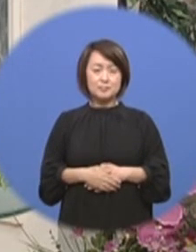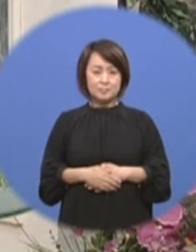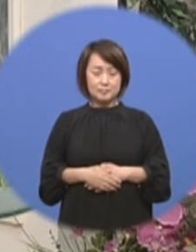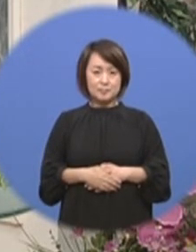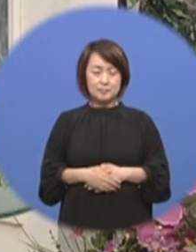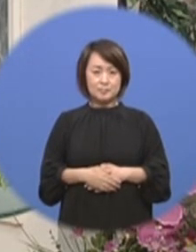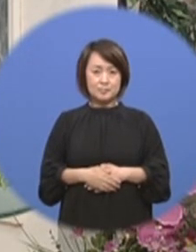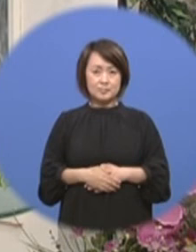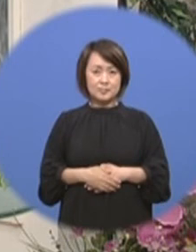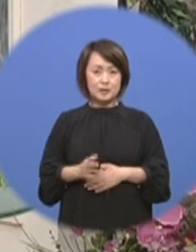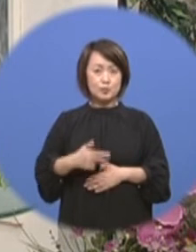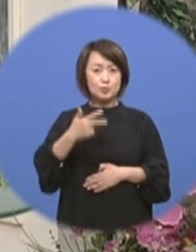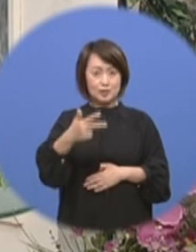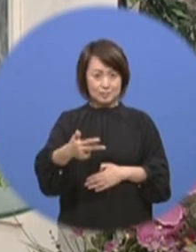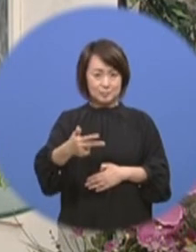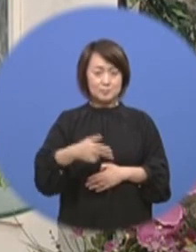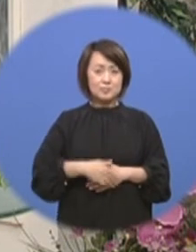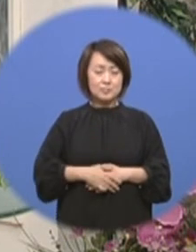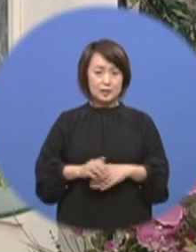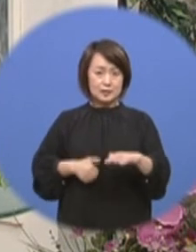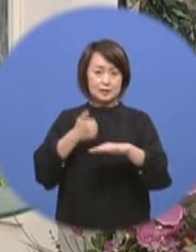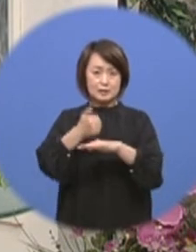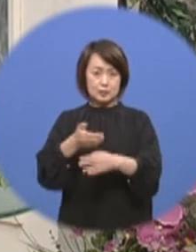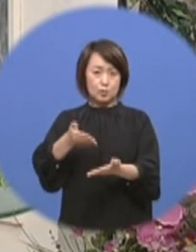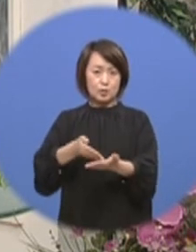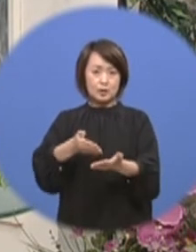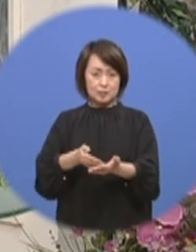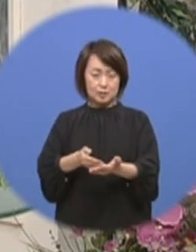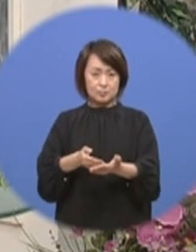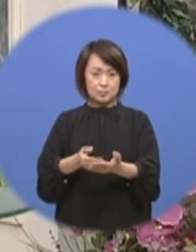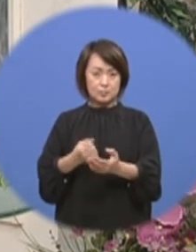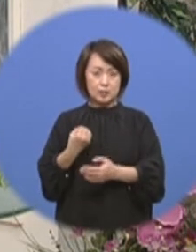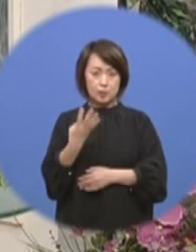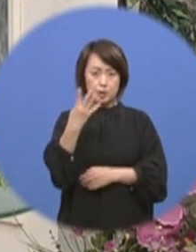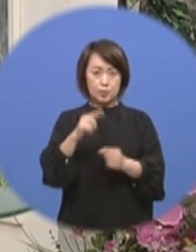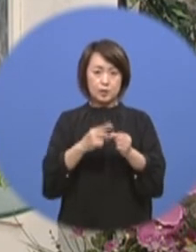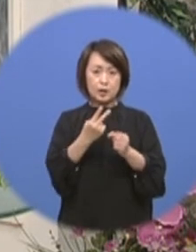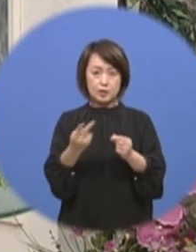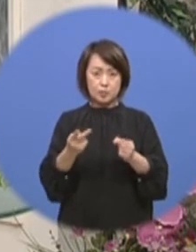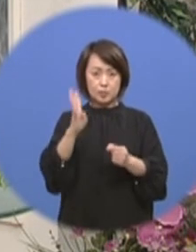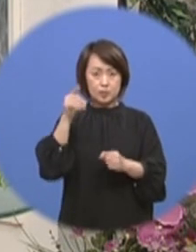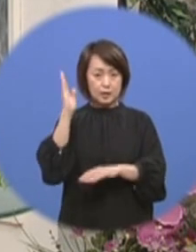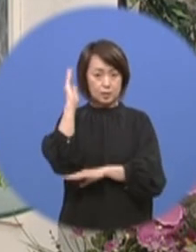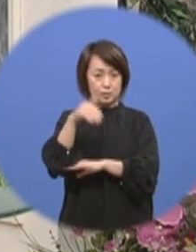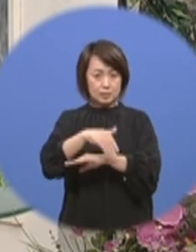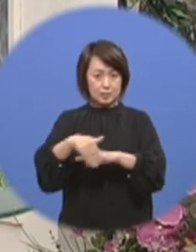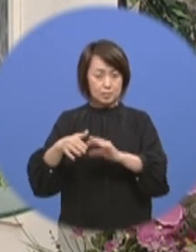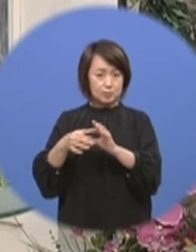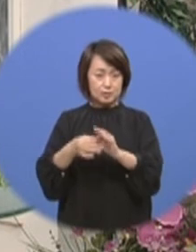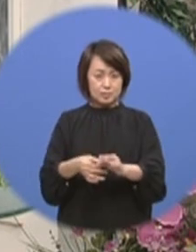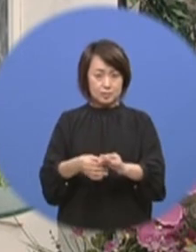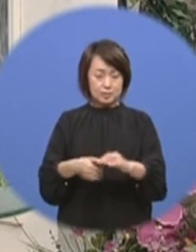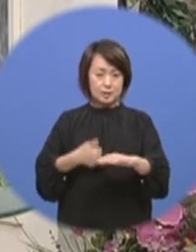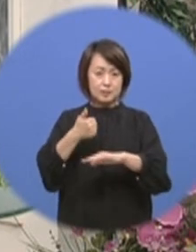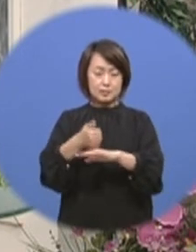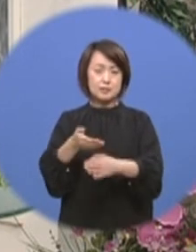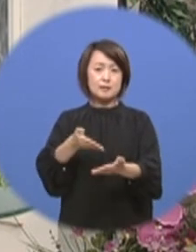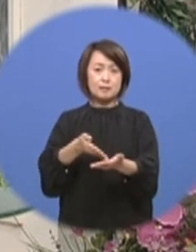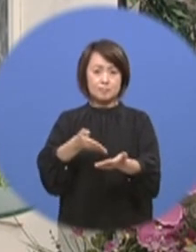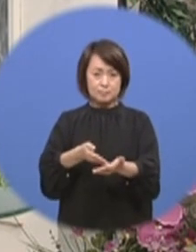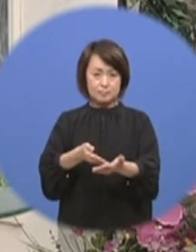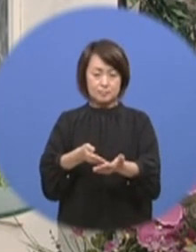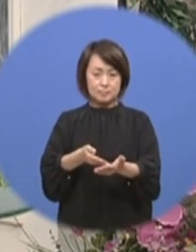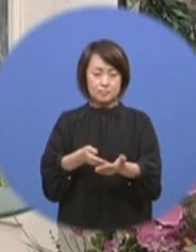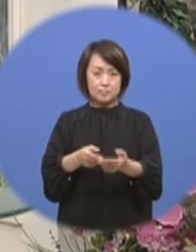紀の国21来週は知事と語る例は4年度の県の施策について御坂知事が語るほか